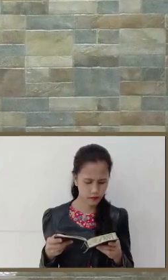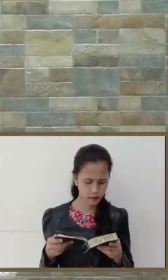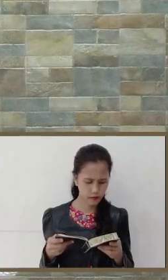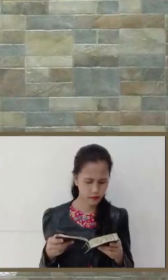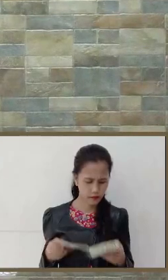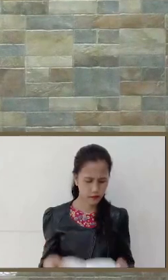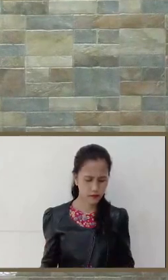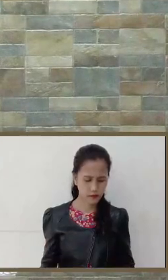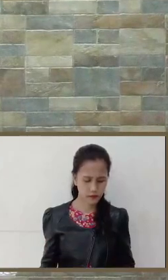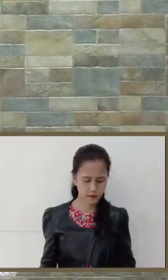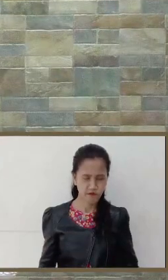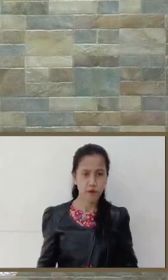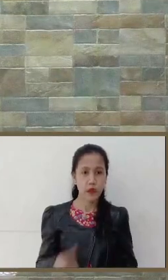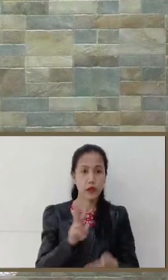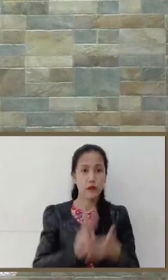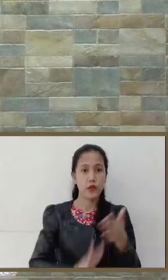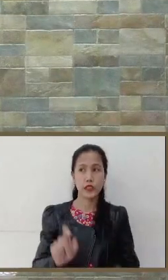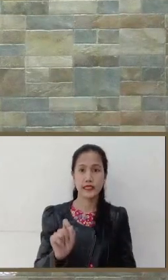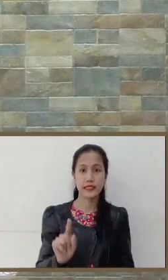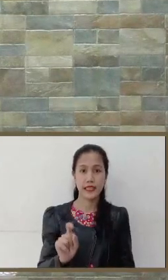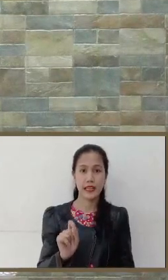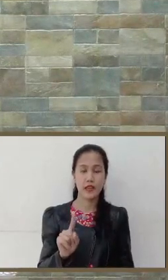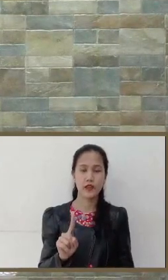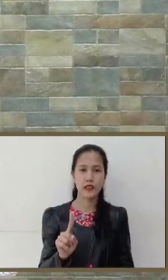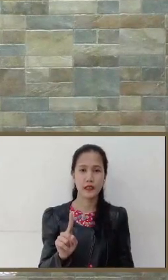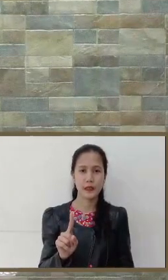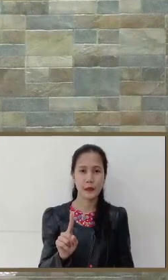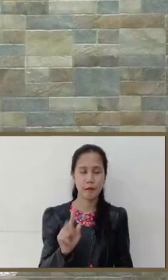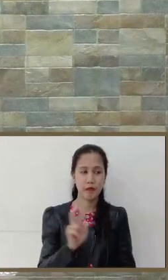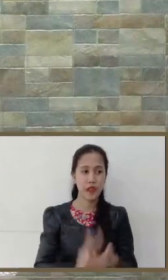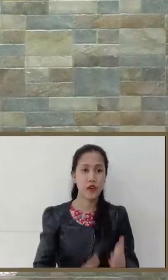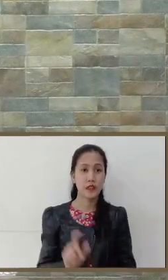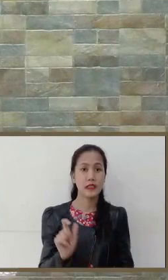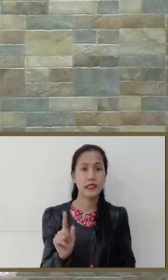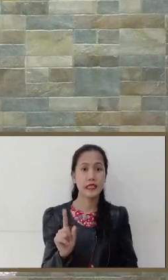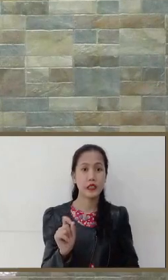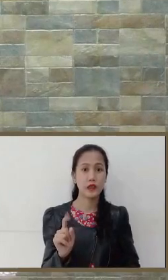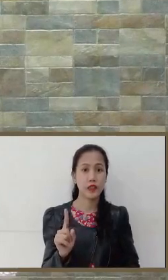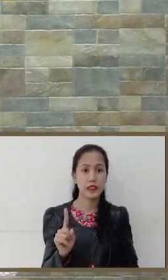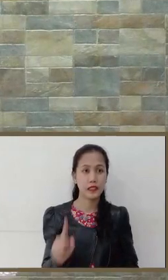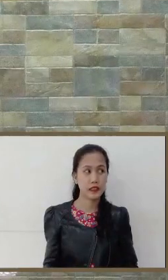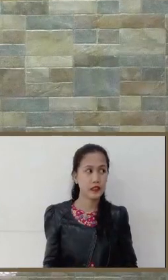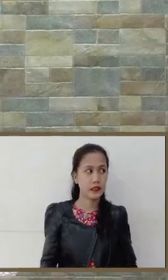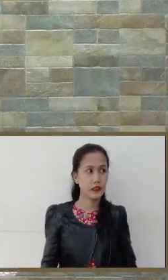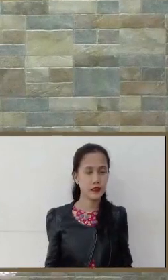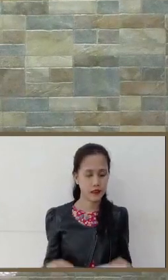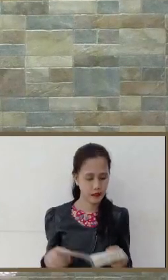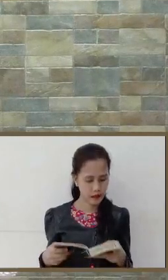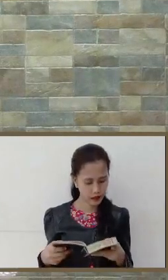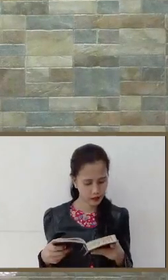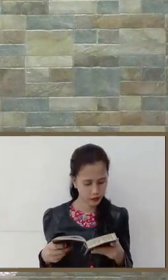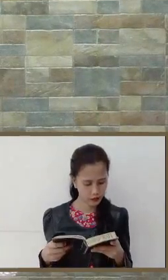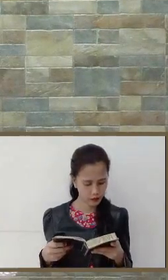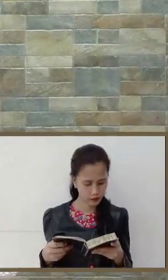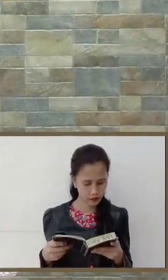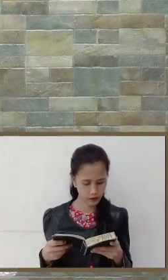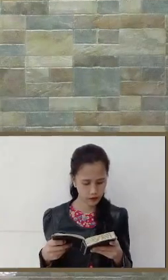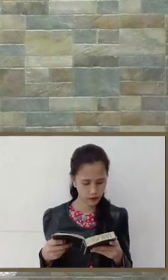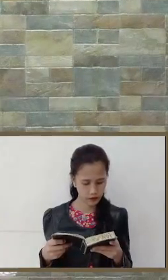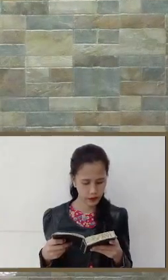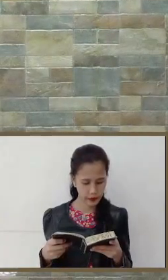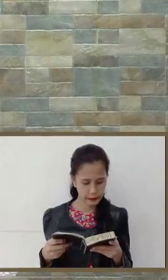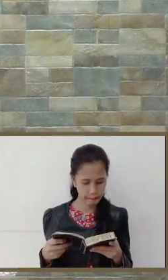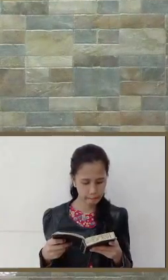Panginoon Jesucristo. In verse number 11, basahin po natin. "But I certify you," sabi niya po sa mga taga-Galacia, "but